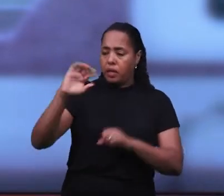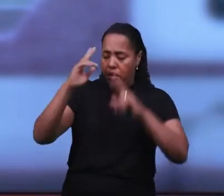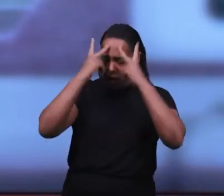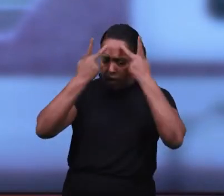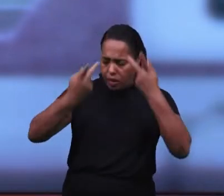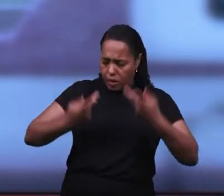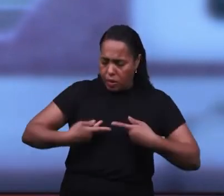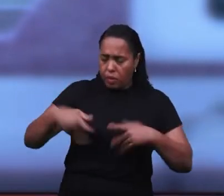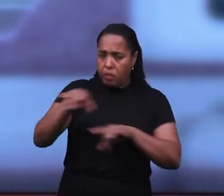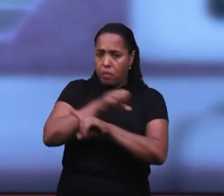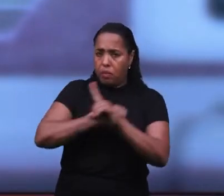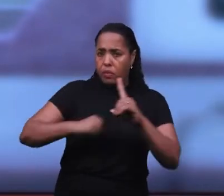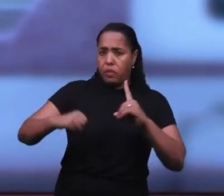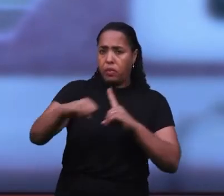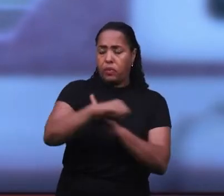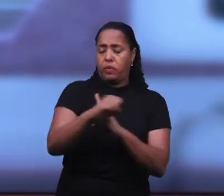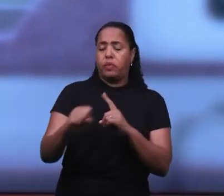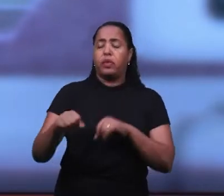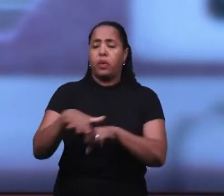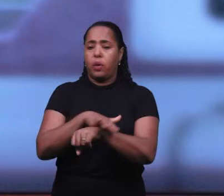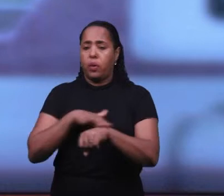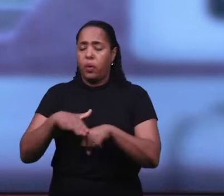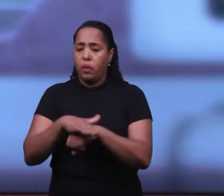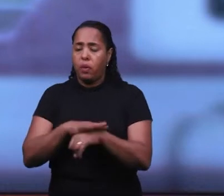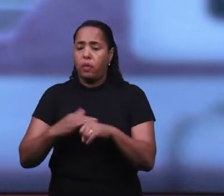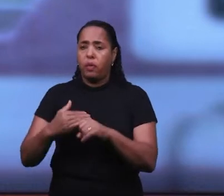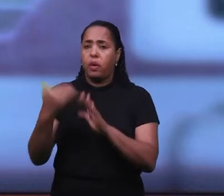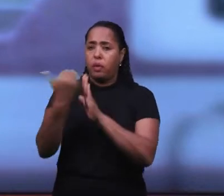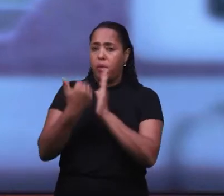comme base les contributions des sciences humaines et sociales,